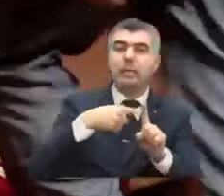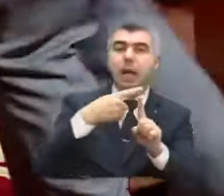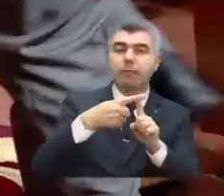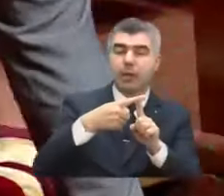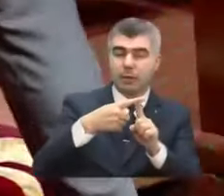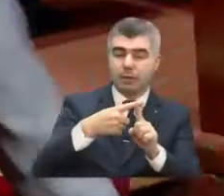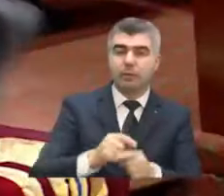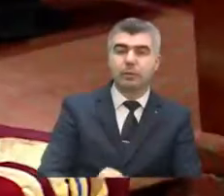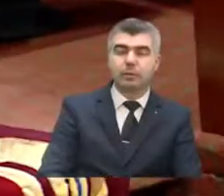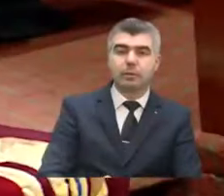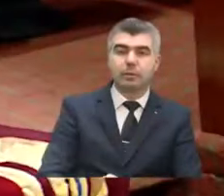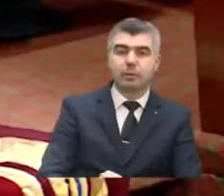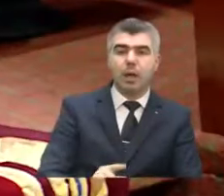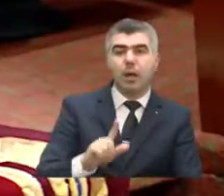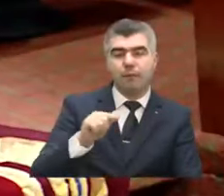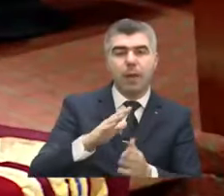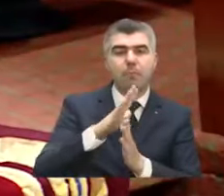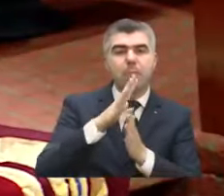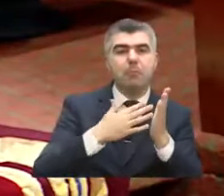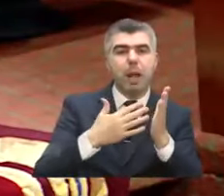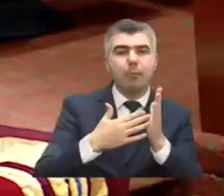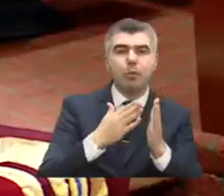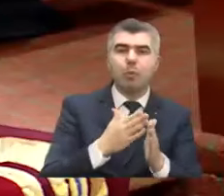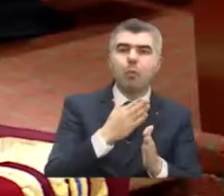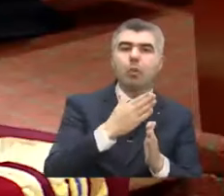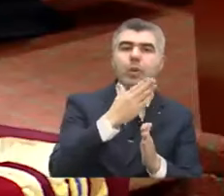هناك برامج مستقبلية على